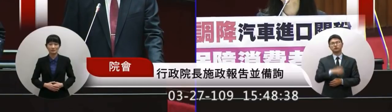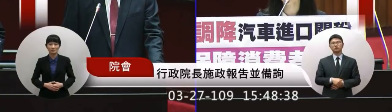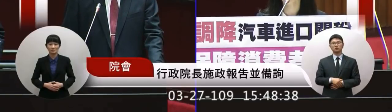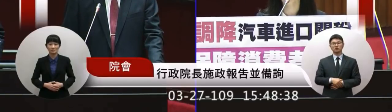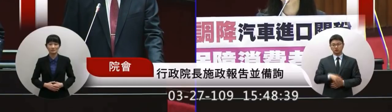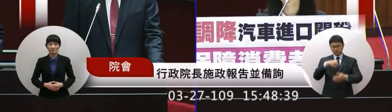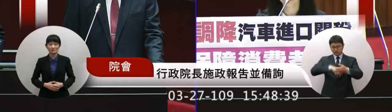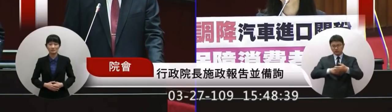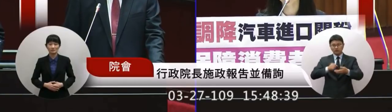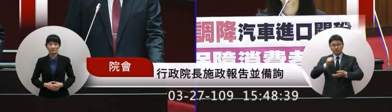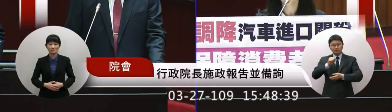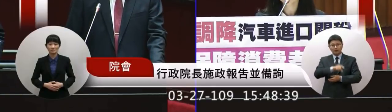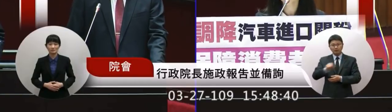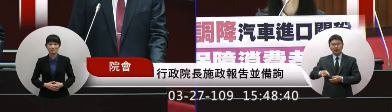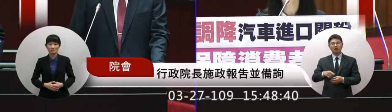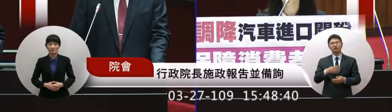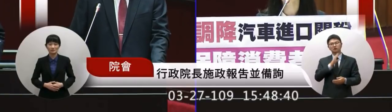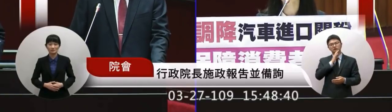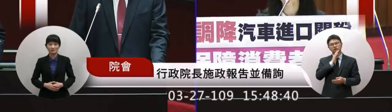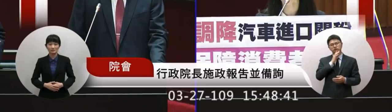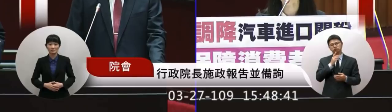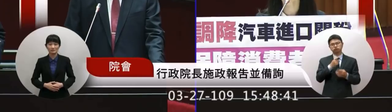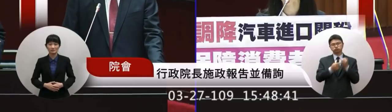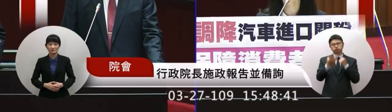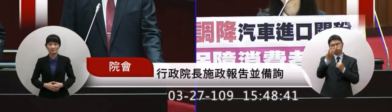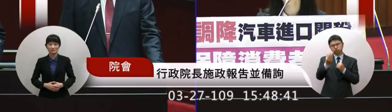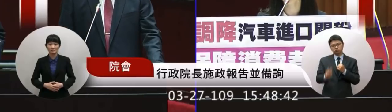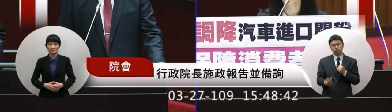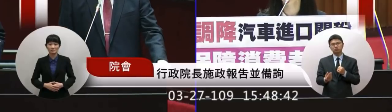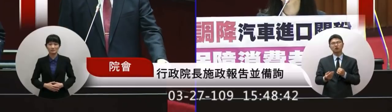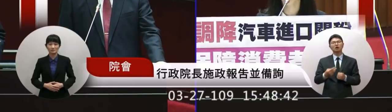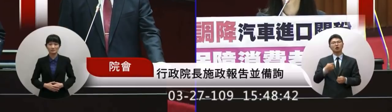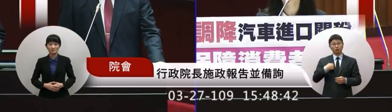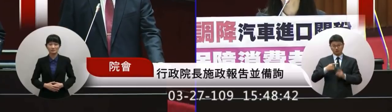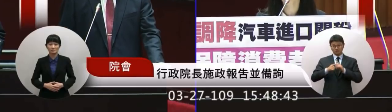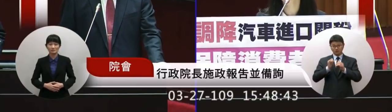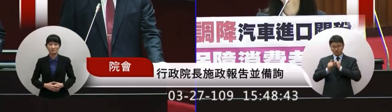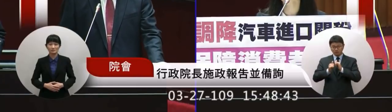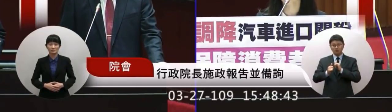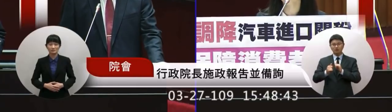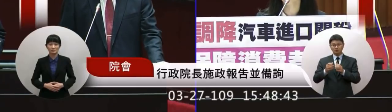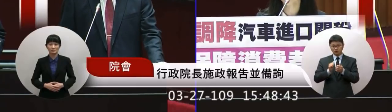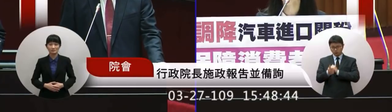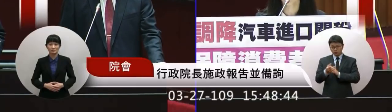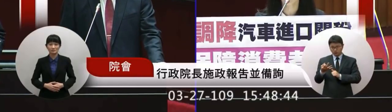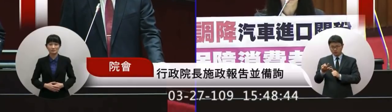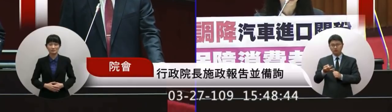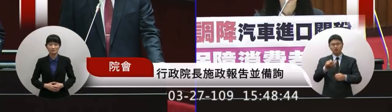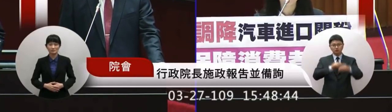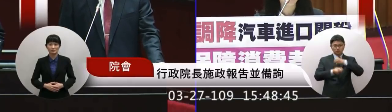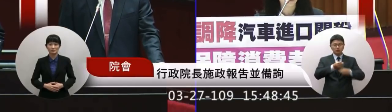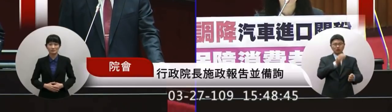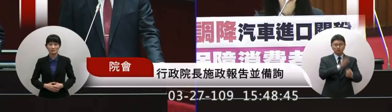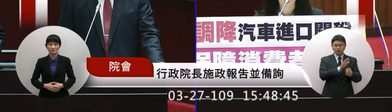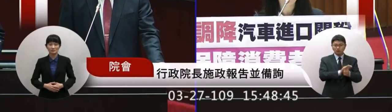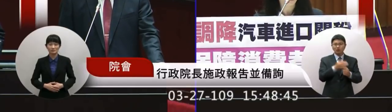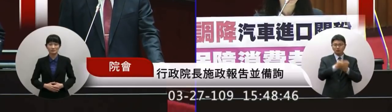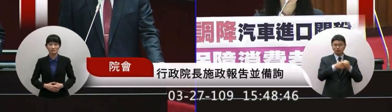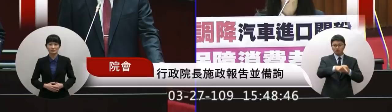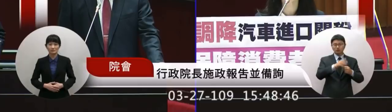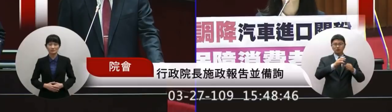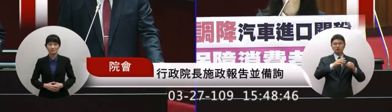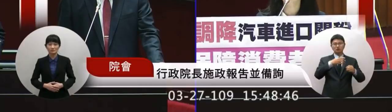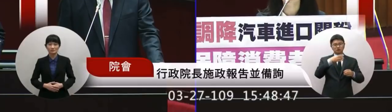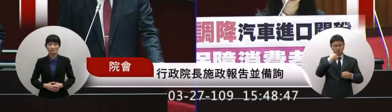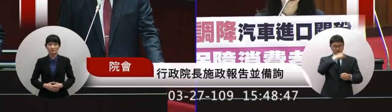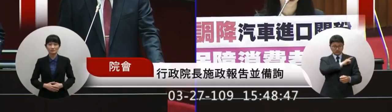销的数量是逐年的降低。在这种情况之下，还要拿纳税人的钱去保护这样子的国产车，有必要吗？